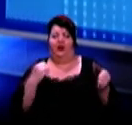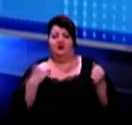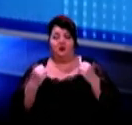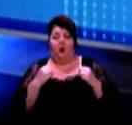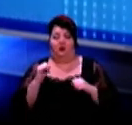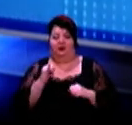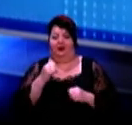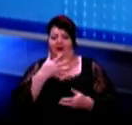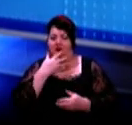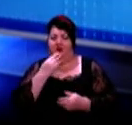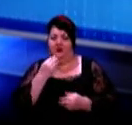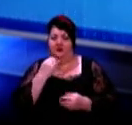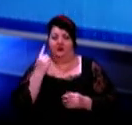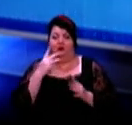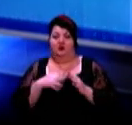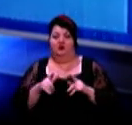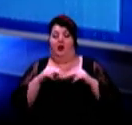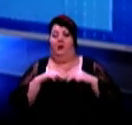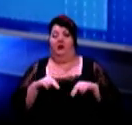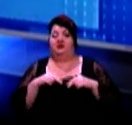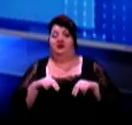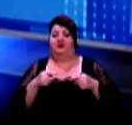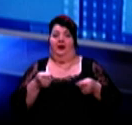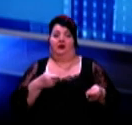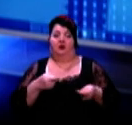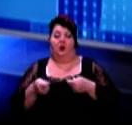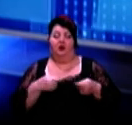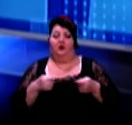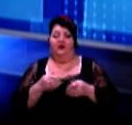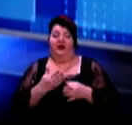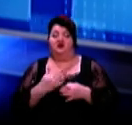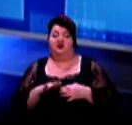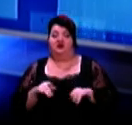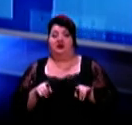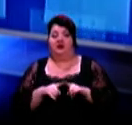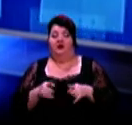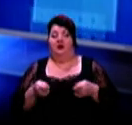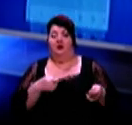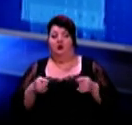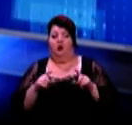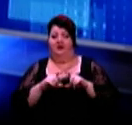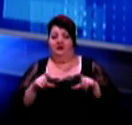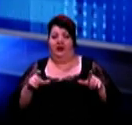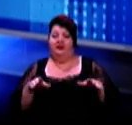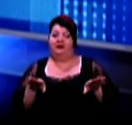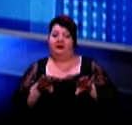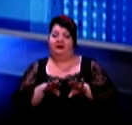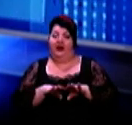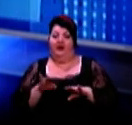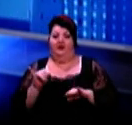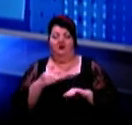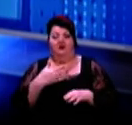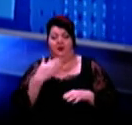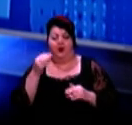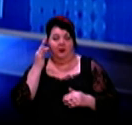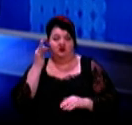спорт-краса. Зрозуміло, це працівники торгівлі. Частина все-таки торгових закладів вона закрилася і немає